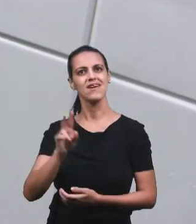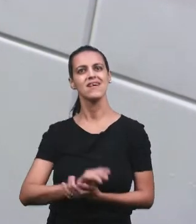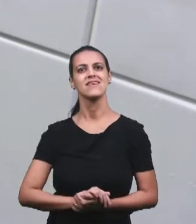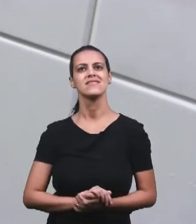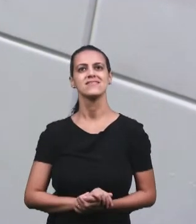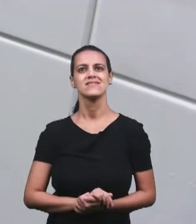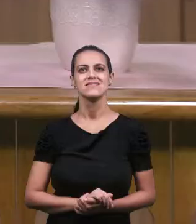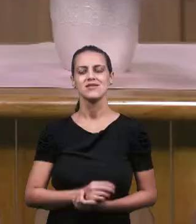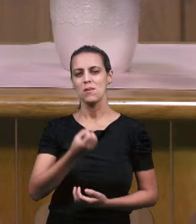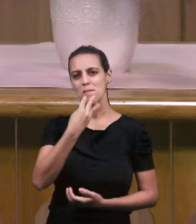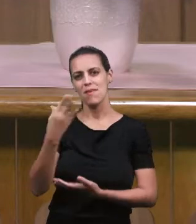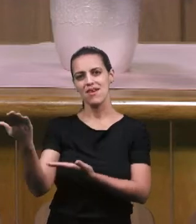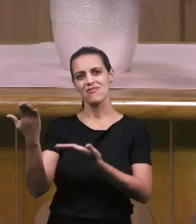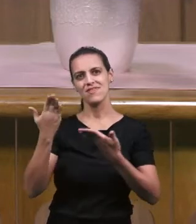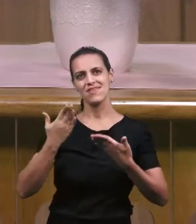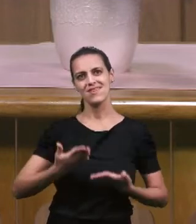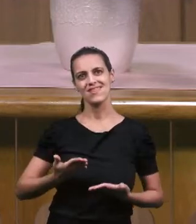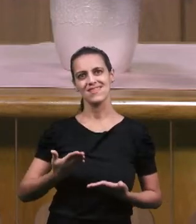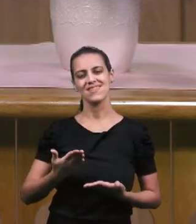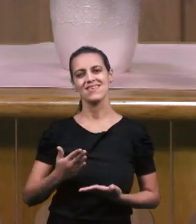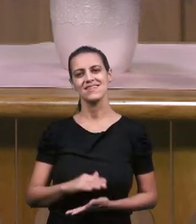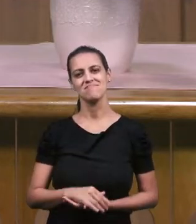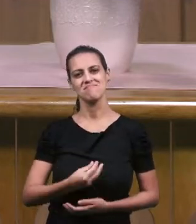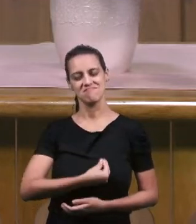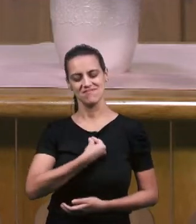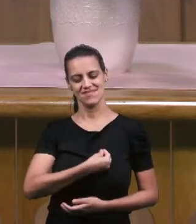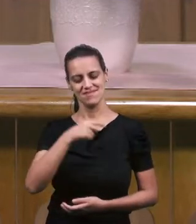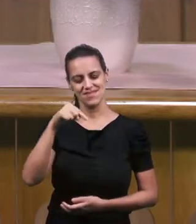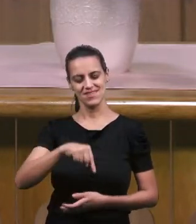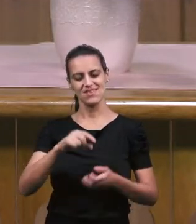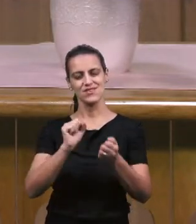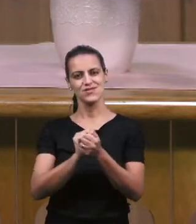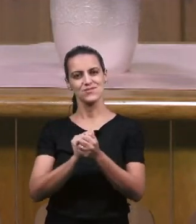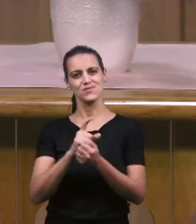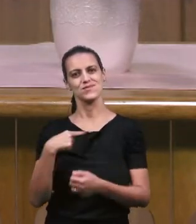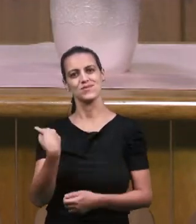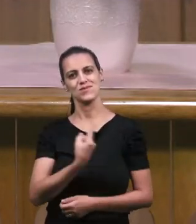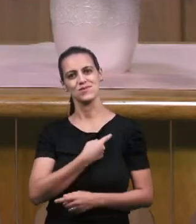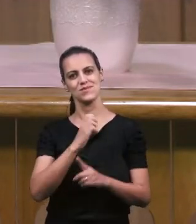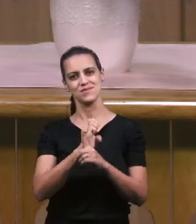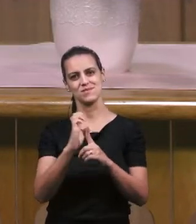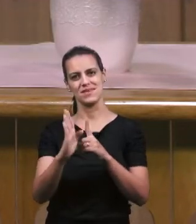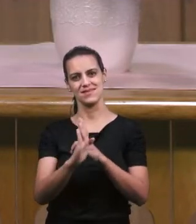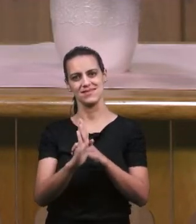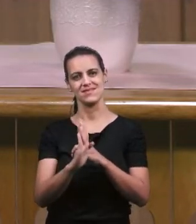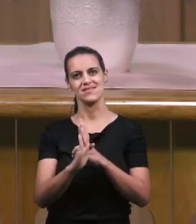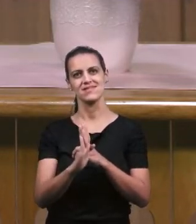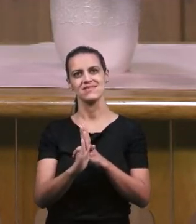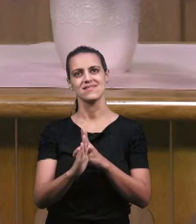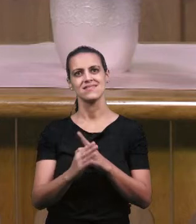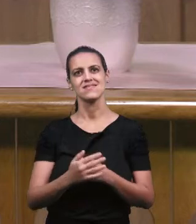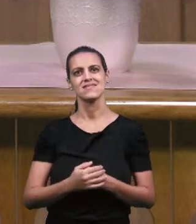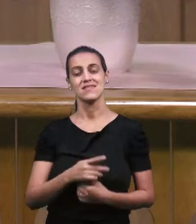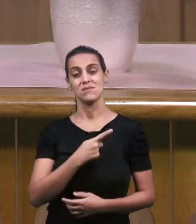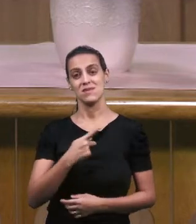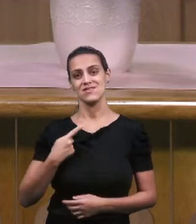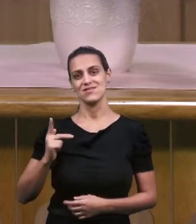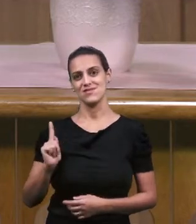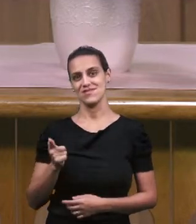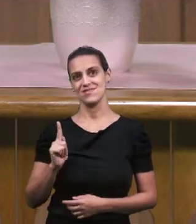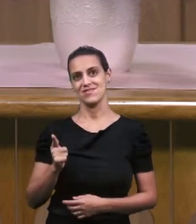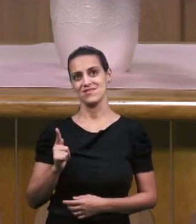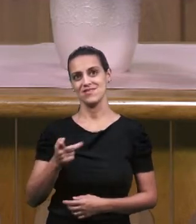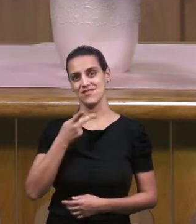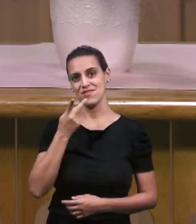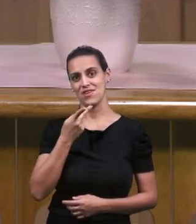Samara. Soyez bienvenus. Notre sœur participe avec nous ici de l'école biblique dominicale. Pasteur Jodetti dit qu'elle